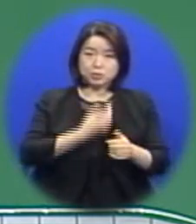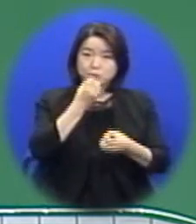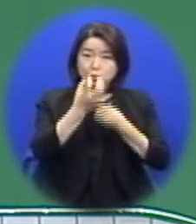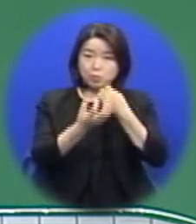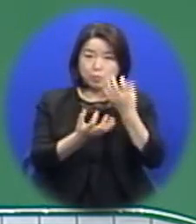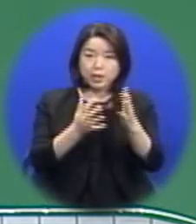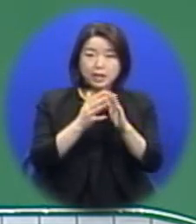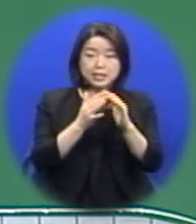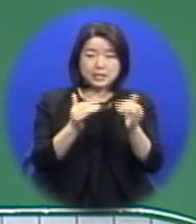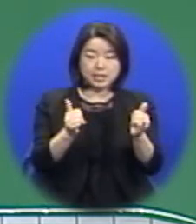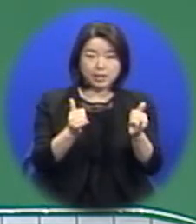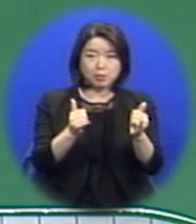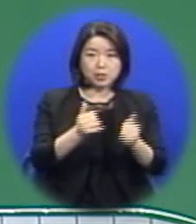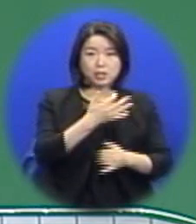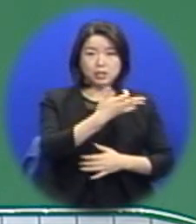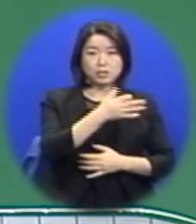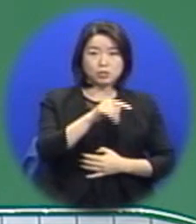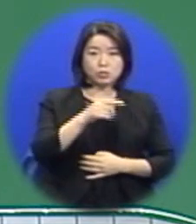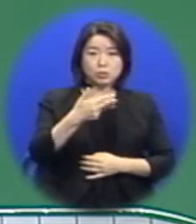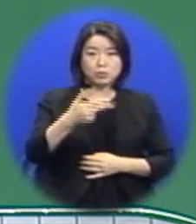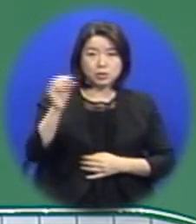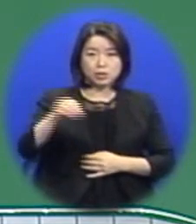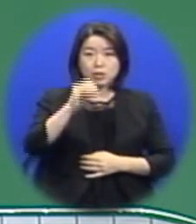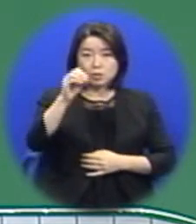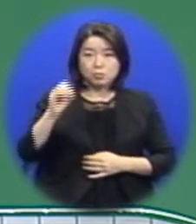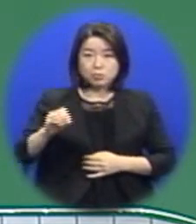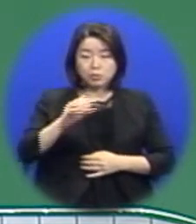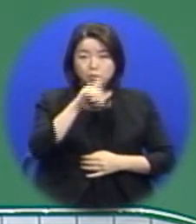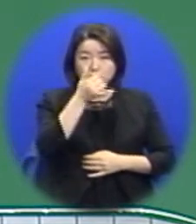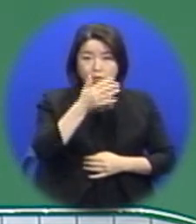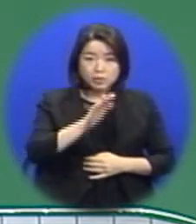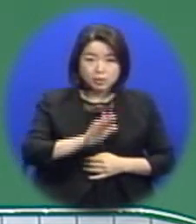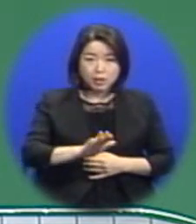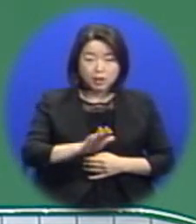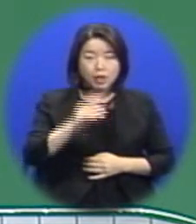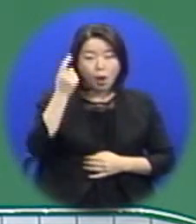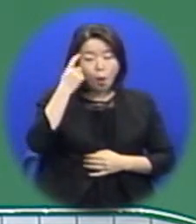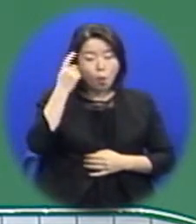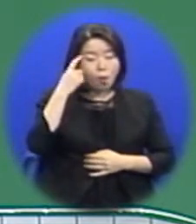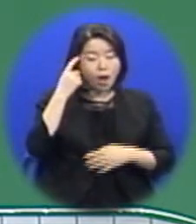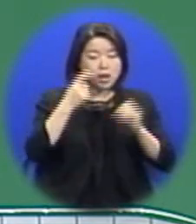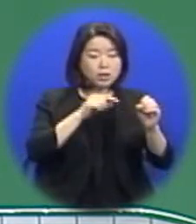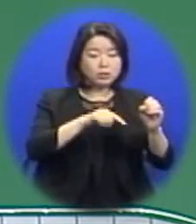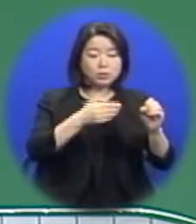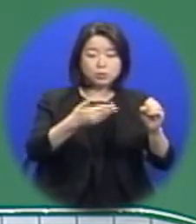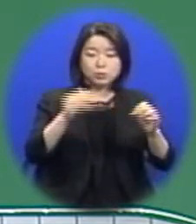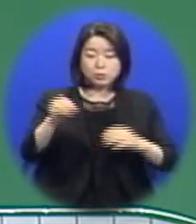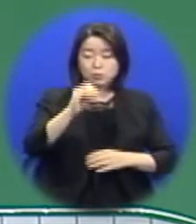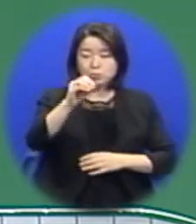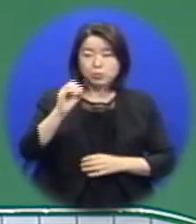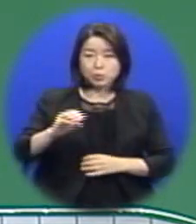사람이 19.7%나 되는데 어째서 0.9%도 안 되는 결과가 나오는 거죠?